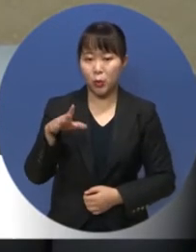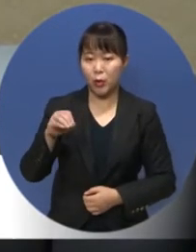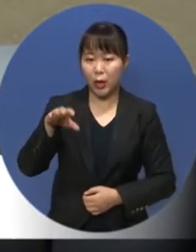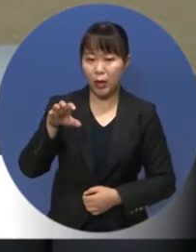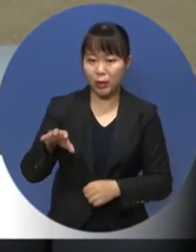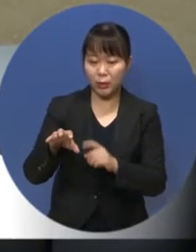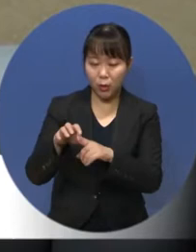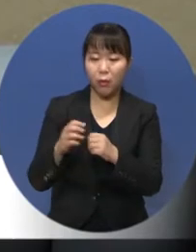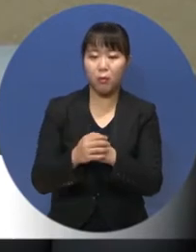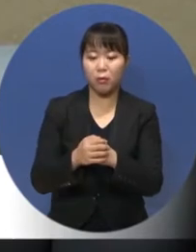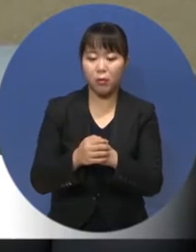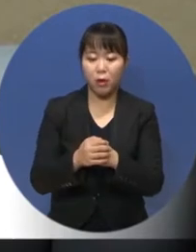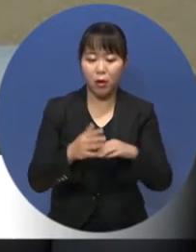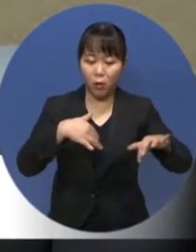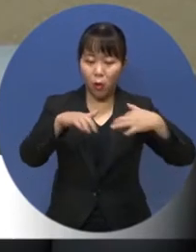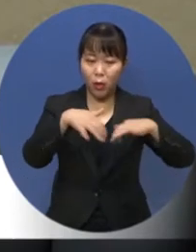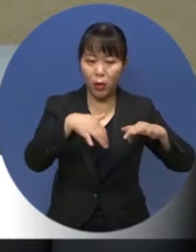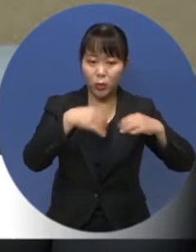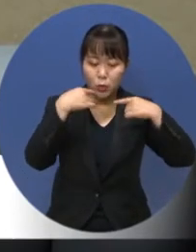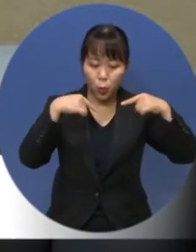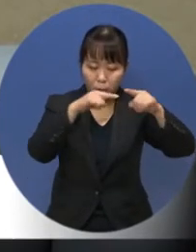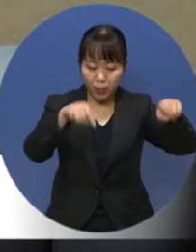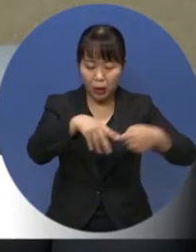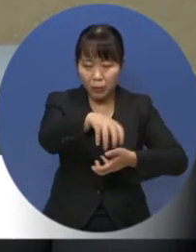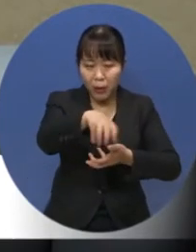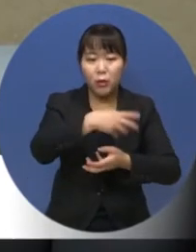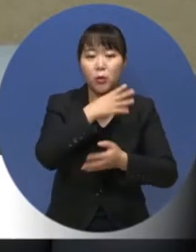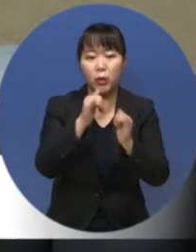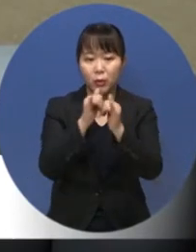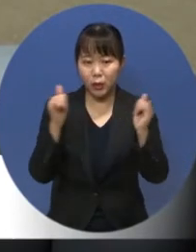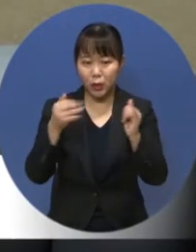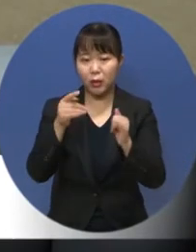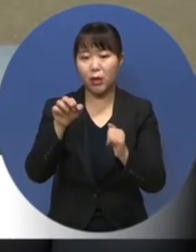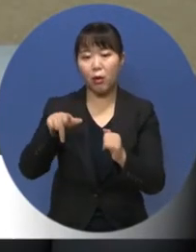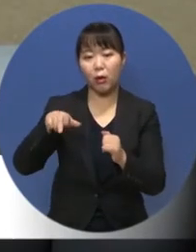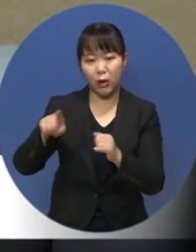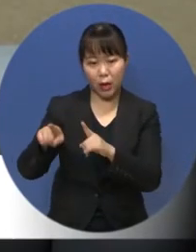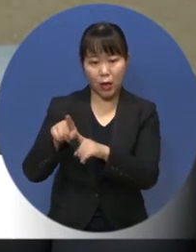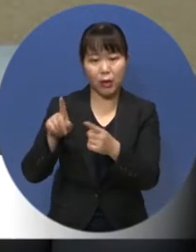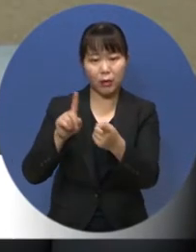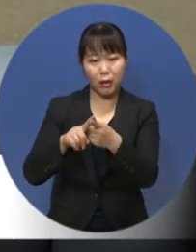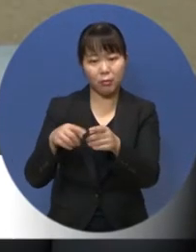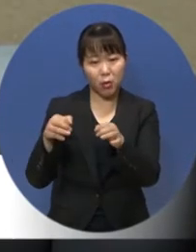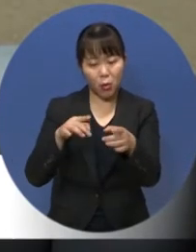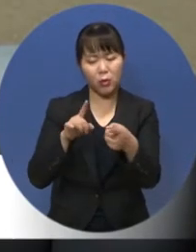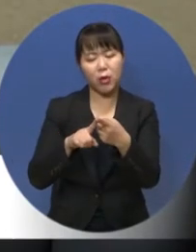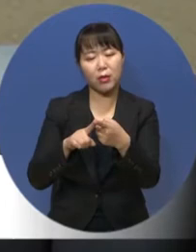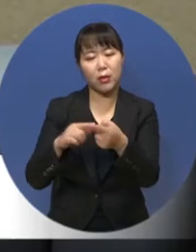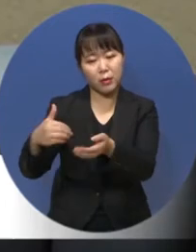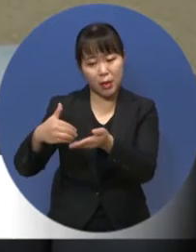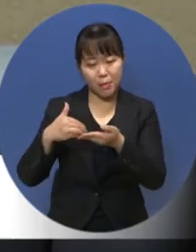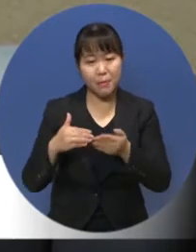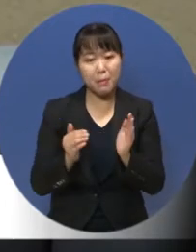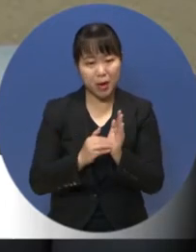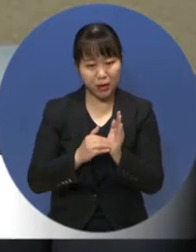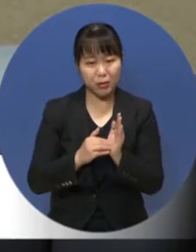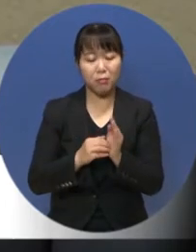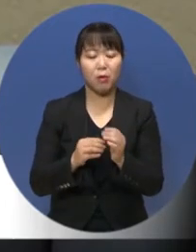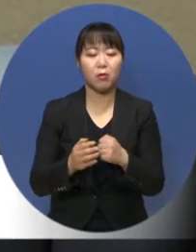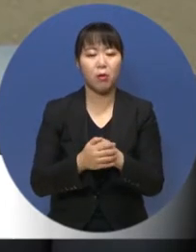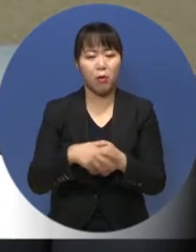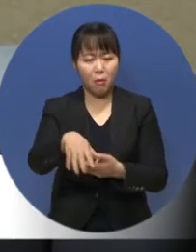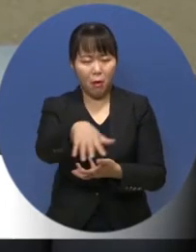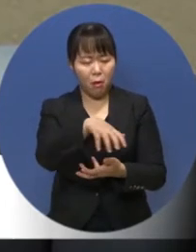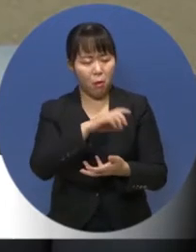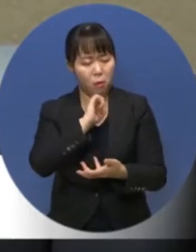이런 폐지를 줍는 노인분들한테 리어카를 기증을 하는 제의를 받았어요. 그래서 폐지를 줍고